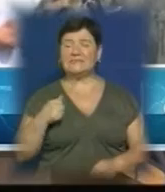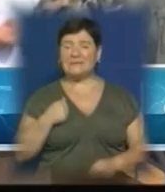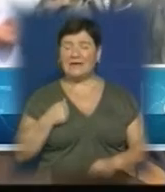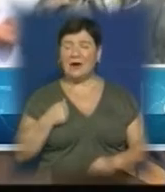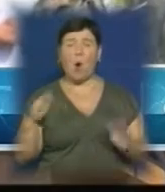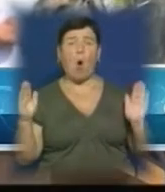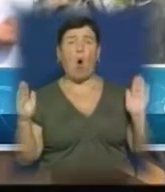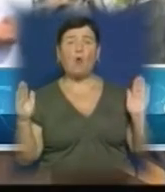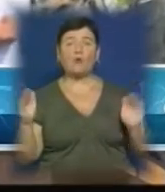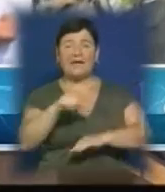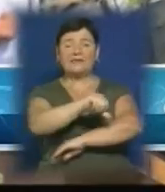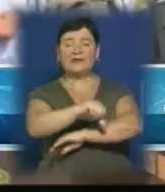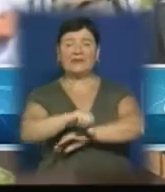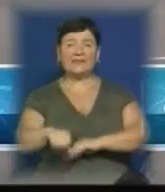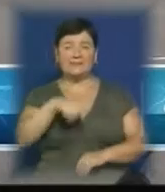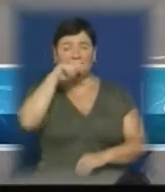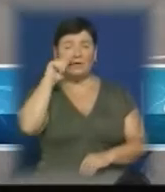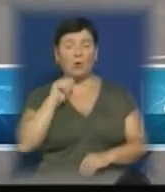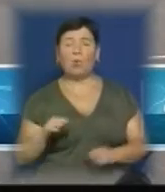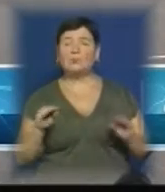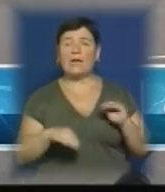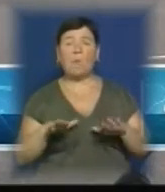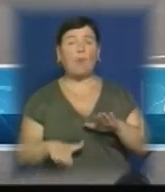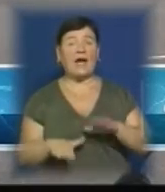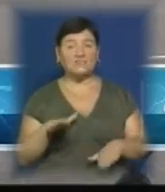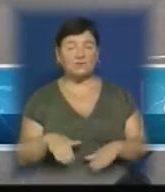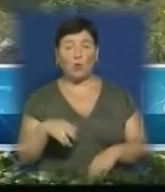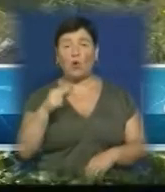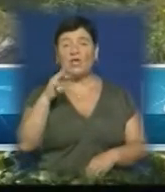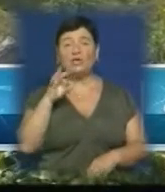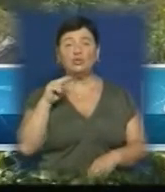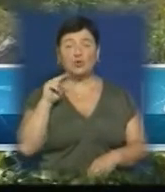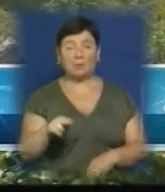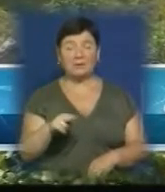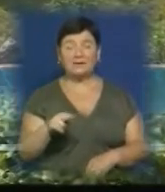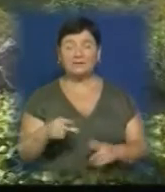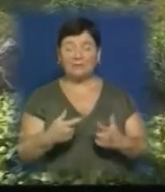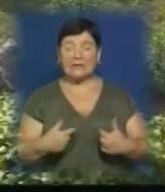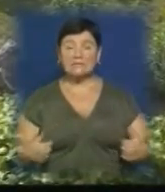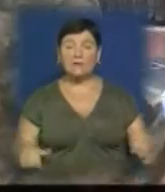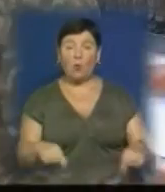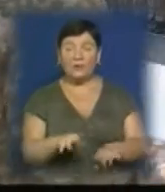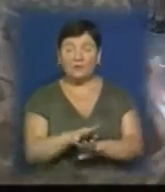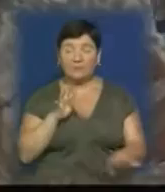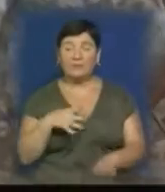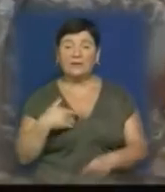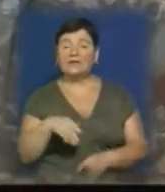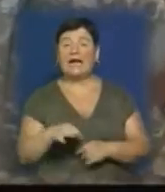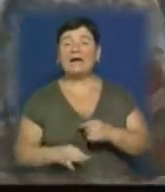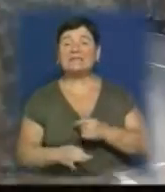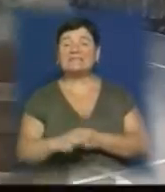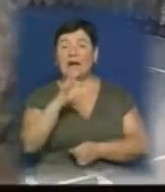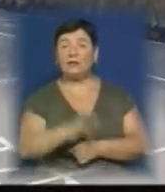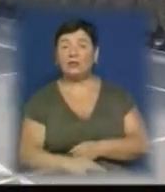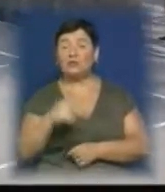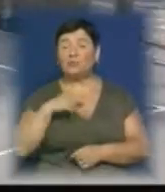охоронятимуть державні рубежі нашої країни у складі Мукачівського та Чопського прикордонних загонів. Зокрема, у найзахіднішому місті